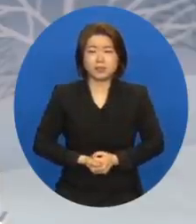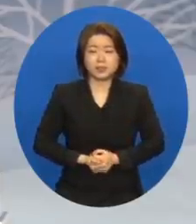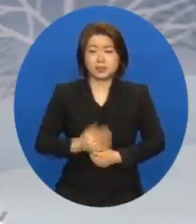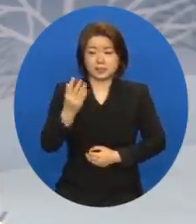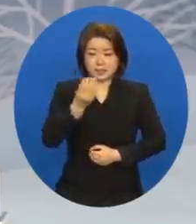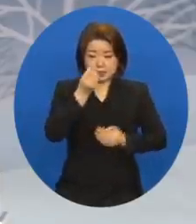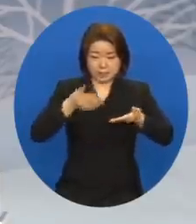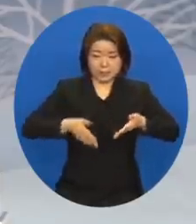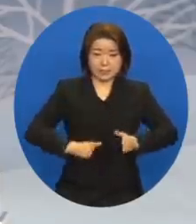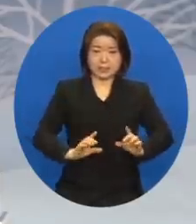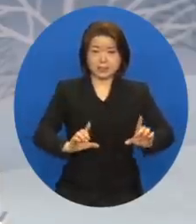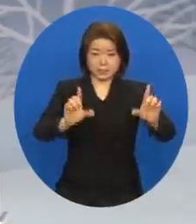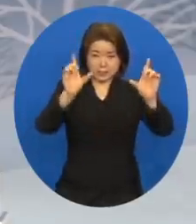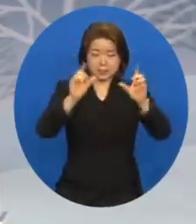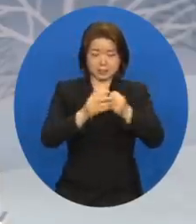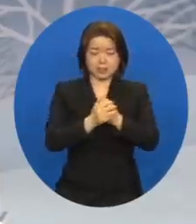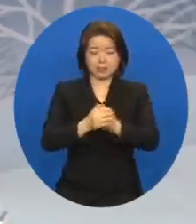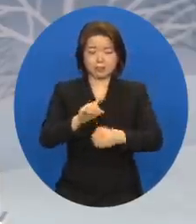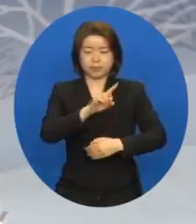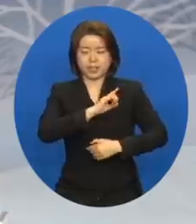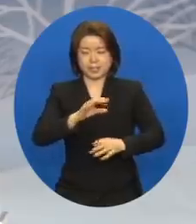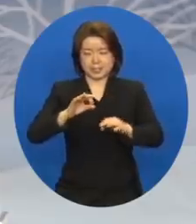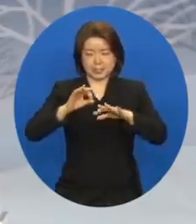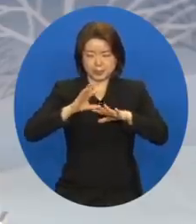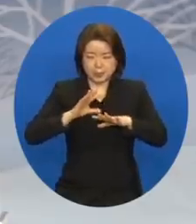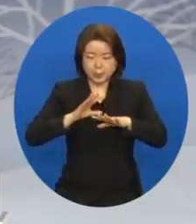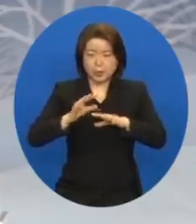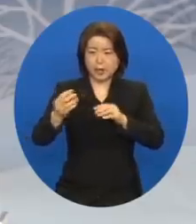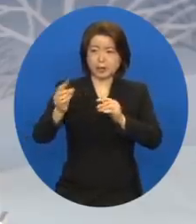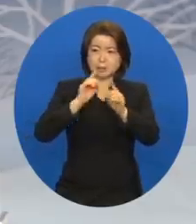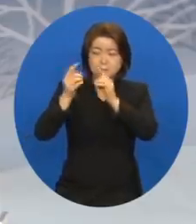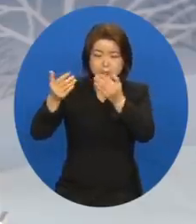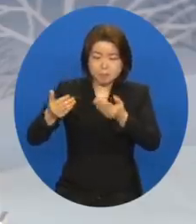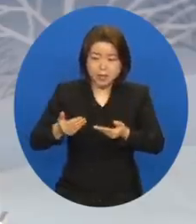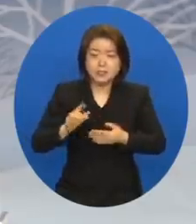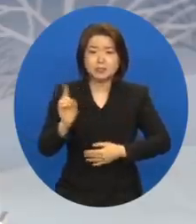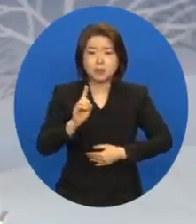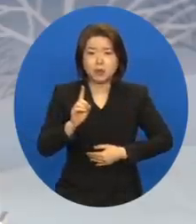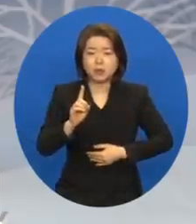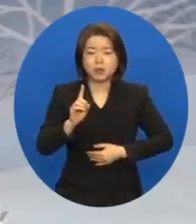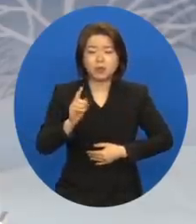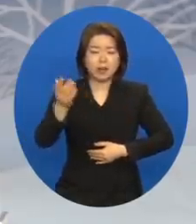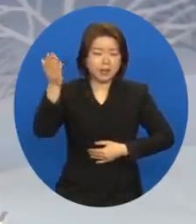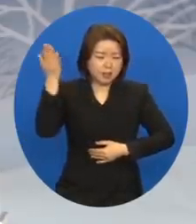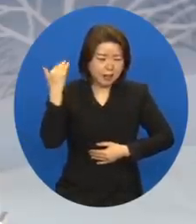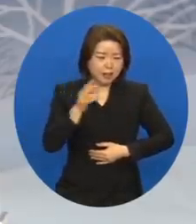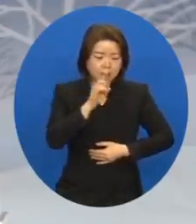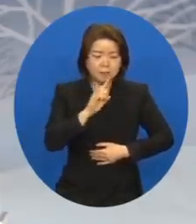성탄절에 가장 놀라운 메시지와 축복은 말씀이 성취된 것입니다.